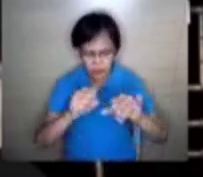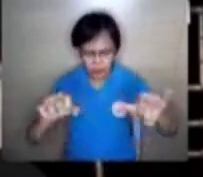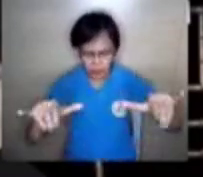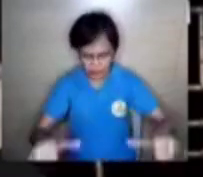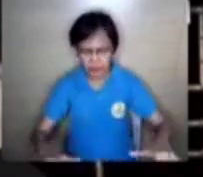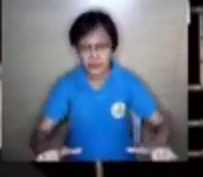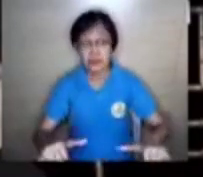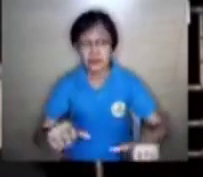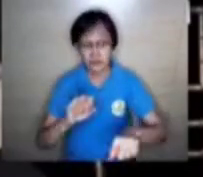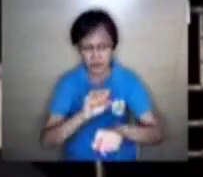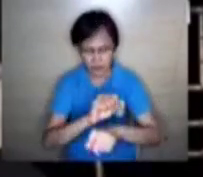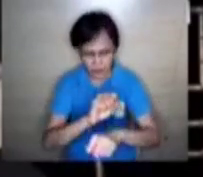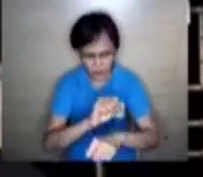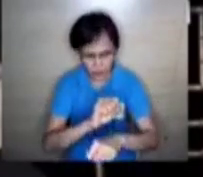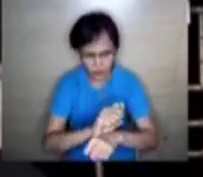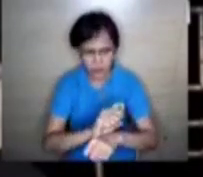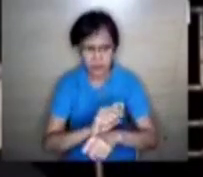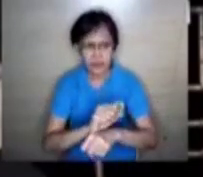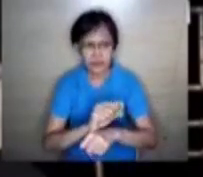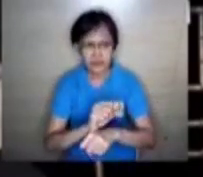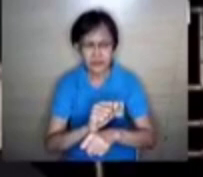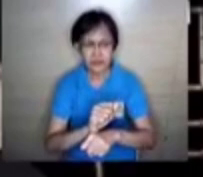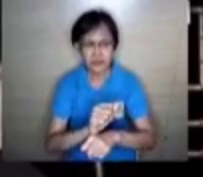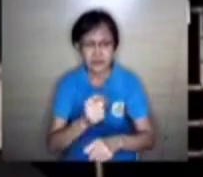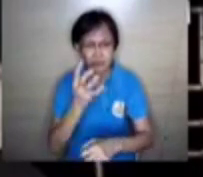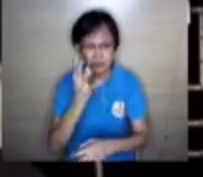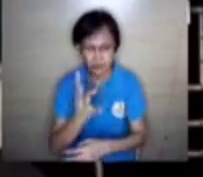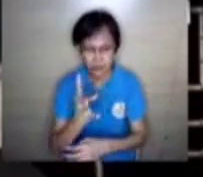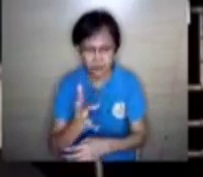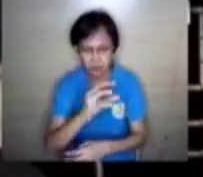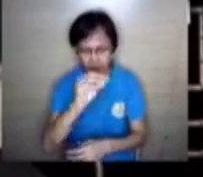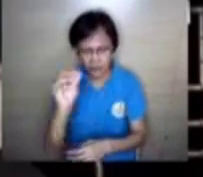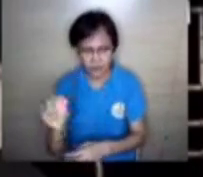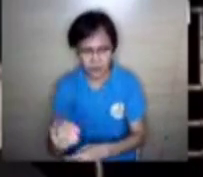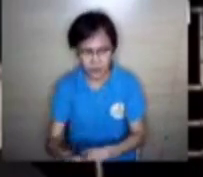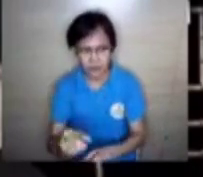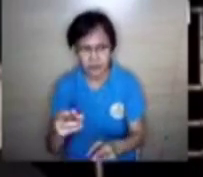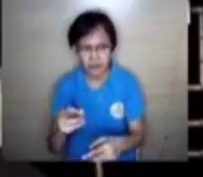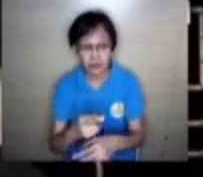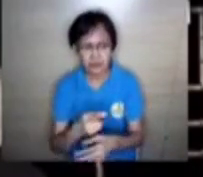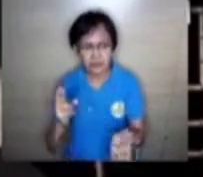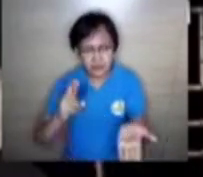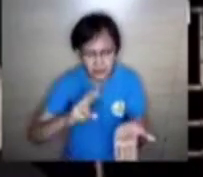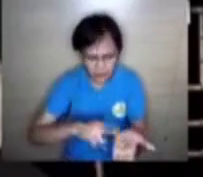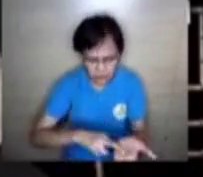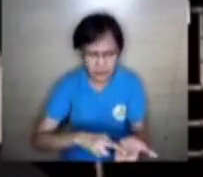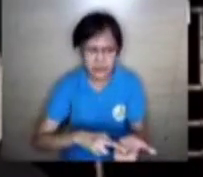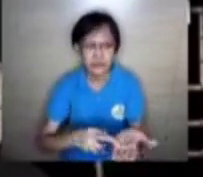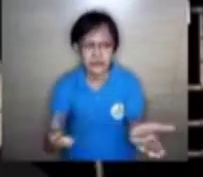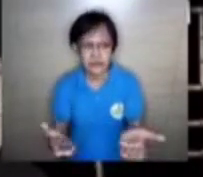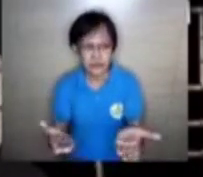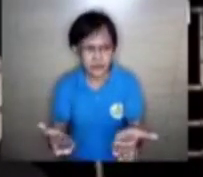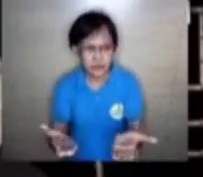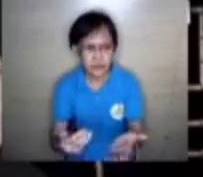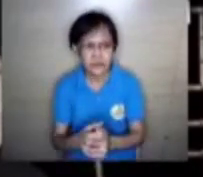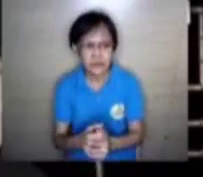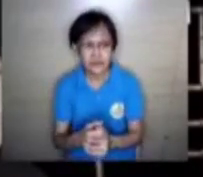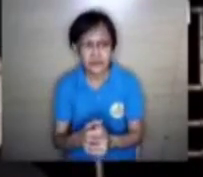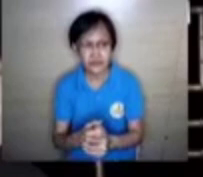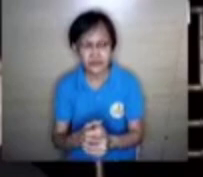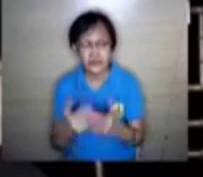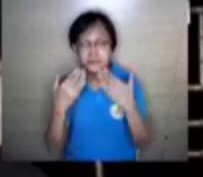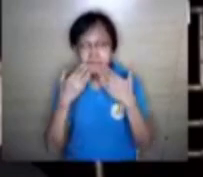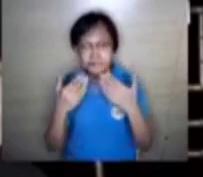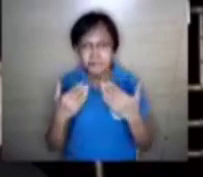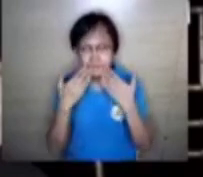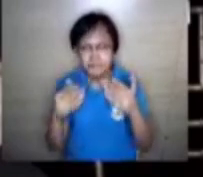mas kumbinyente para sa 40% ng registered business sa ating lungsod. Lubos pa rin tayong